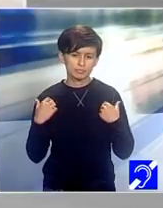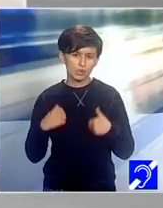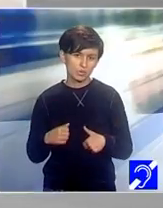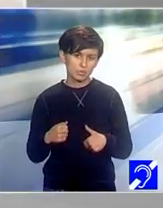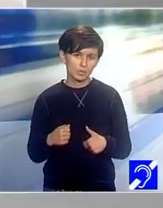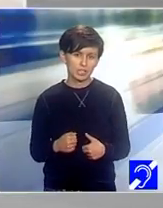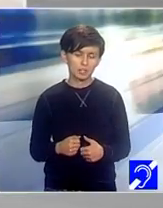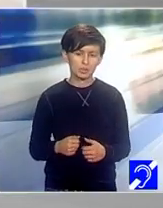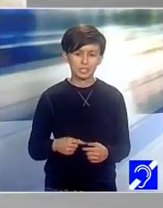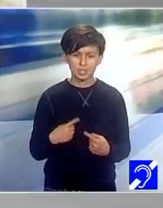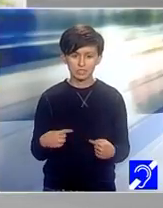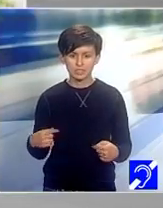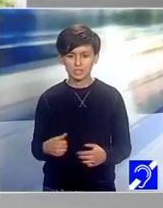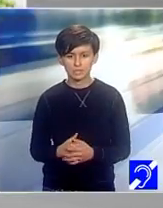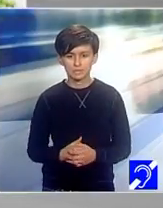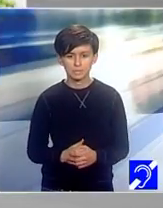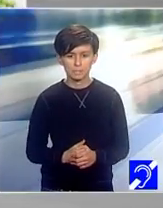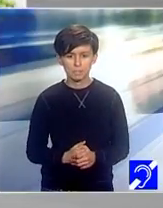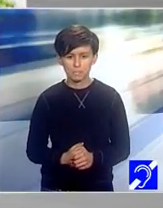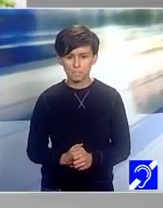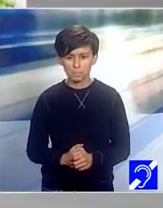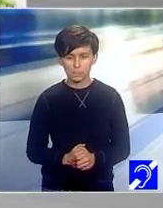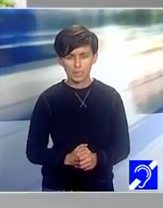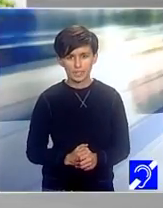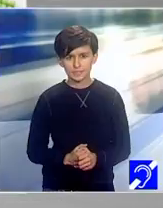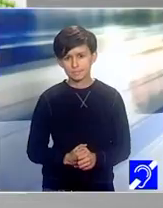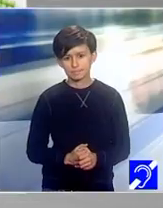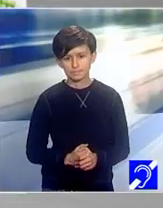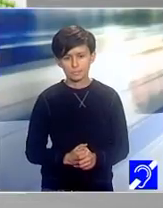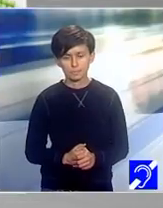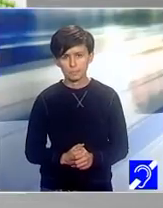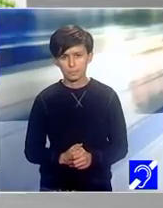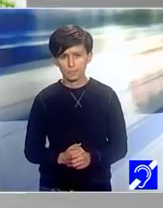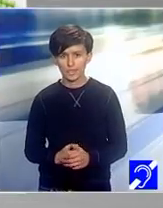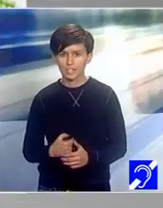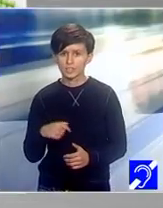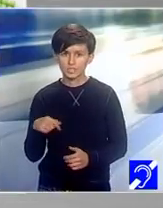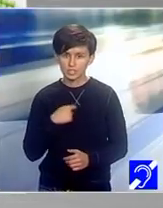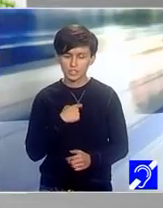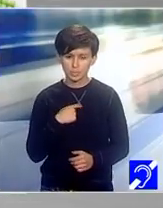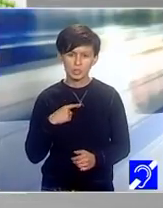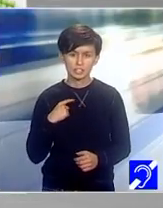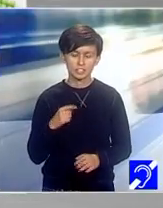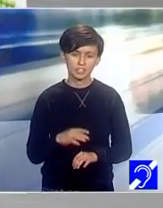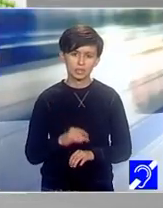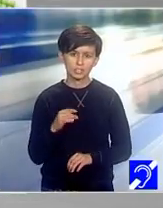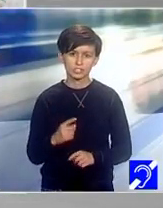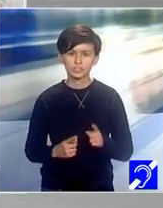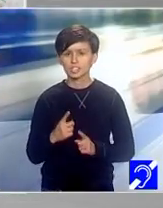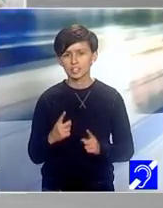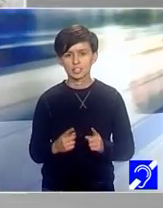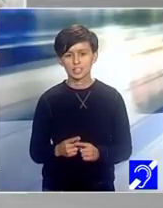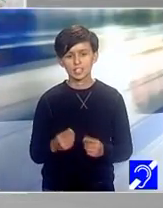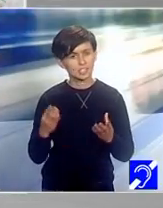factură. Și în funcție de ocazii ar putea fi o variantă, dacă stilizările